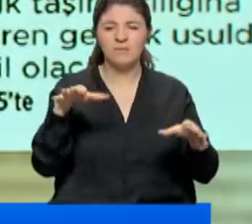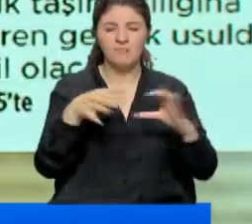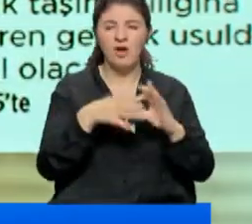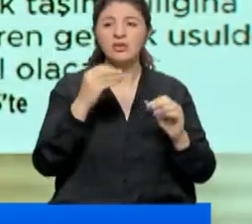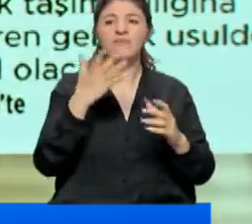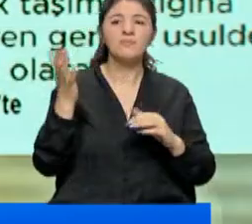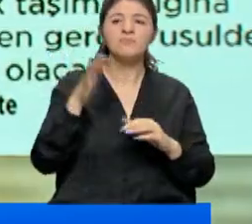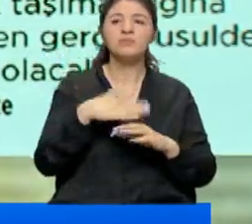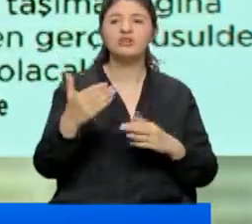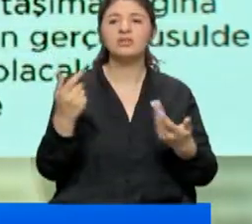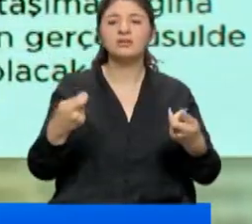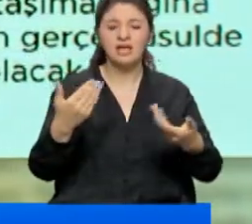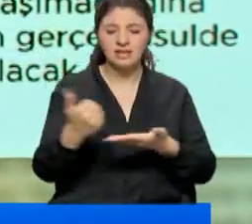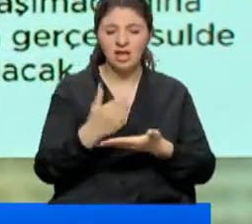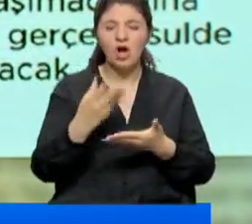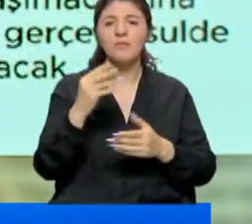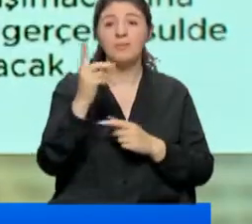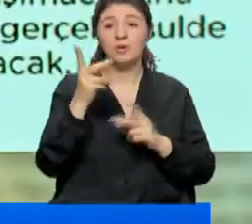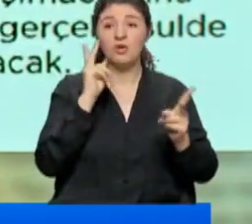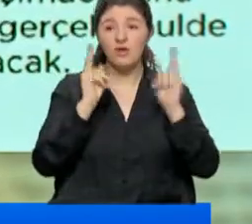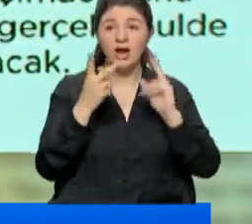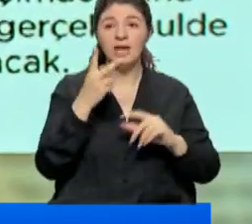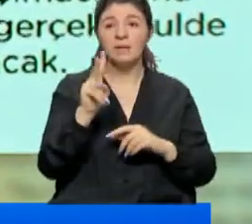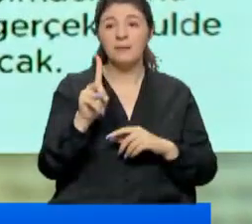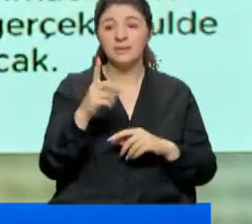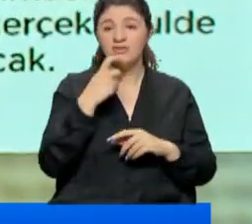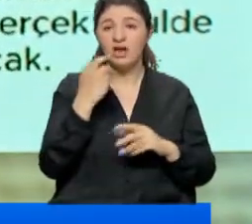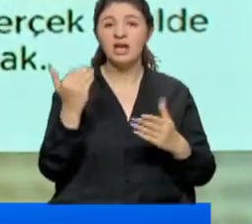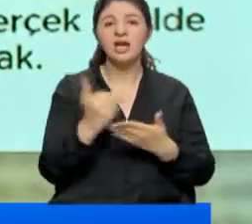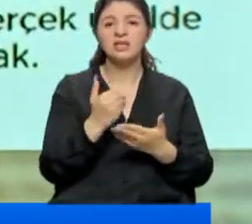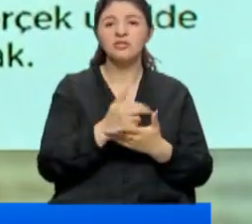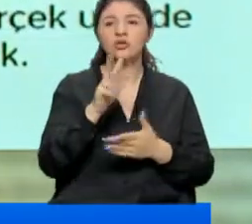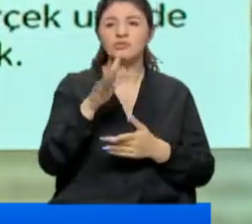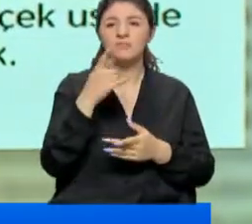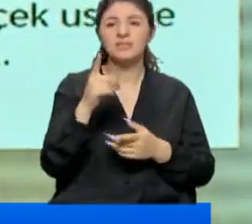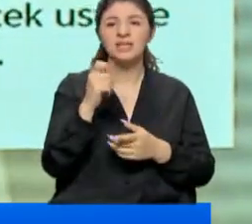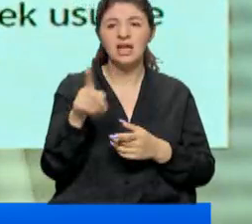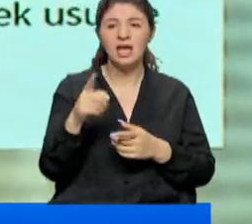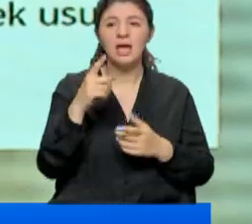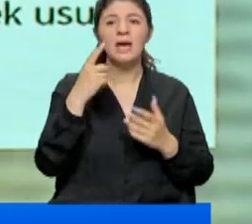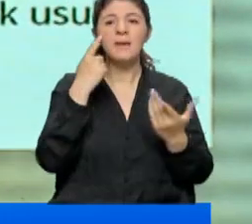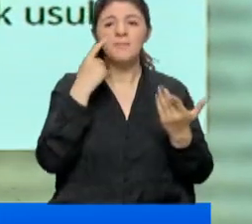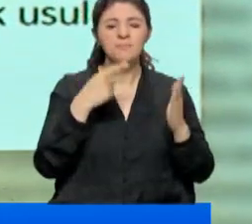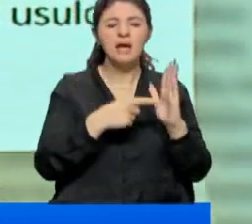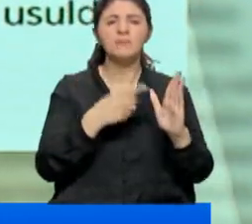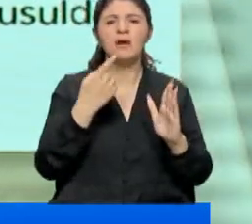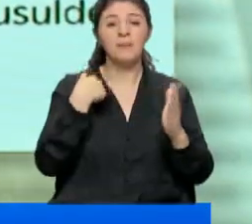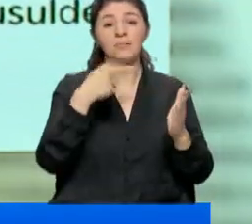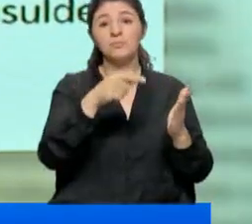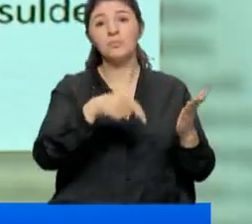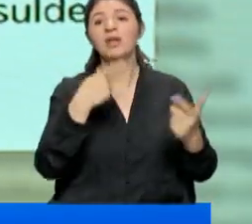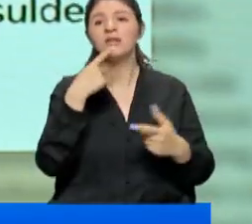olan ve başka geliri bulunmayan bir kuaför 2021'de kazandığı 35 bin lira için beyanname